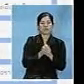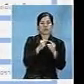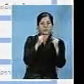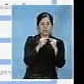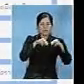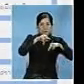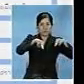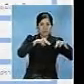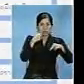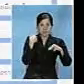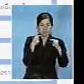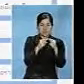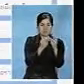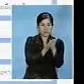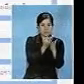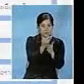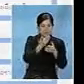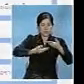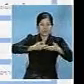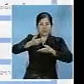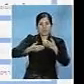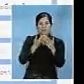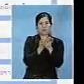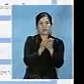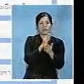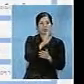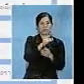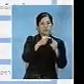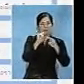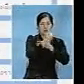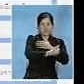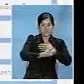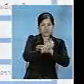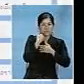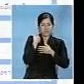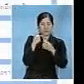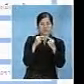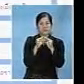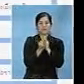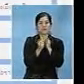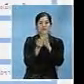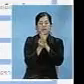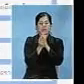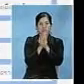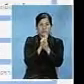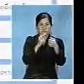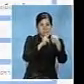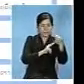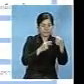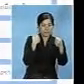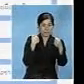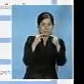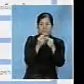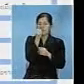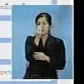มดูแลการซื้อขายเงินตราต่างประเทศได้ดีขึ้นมีการดำเนินนโยบายอัตราดอกเบี้ยที่เหมาะสมซึ่งเรามี